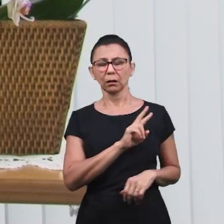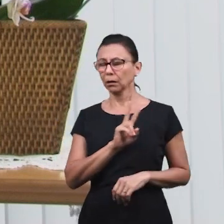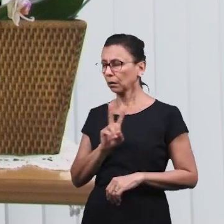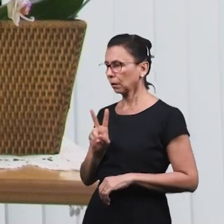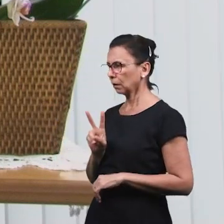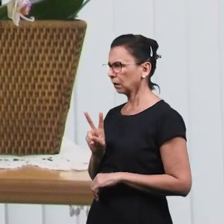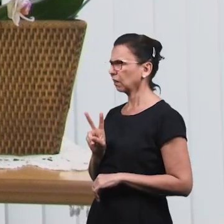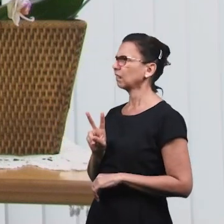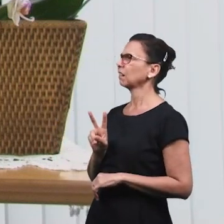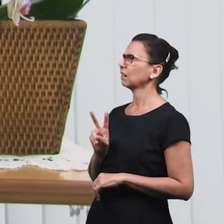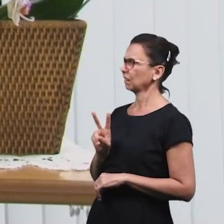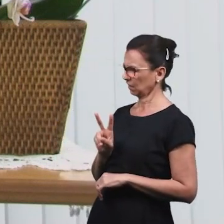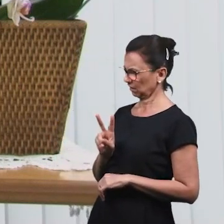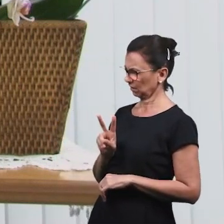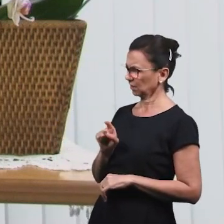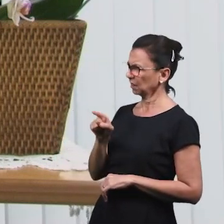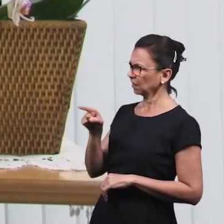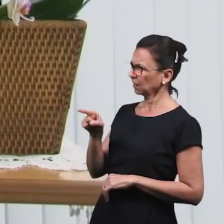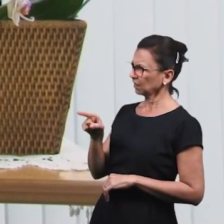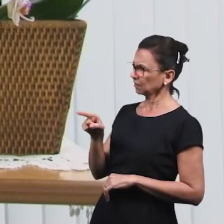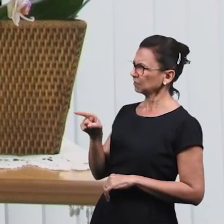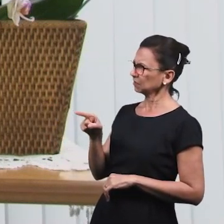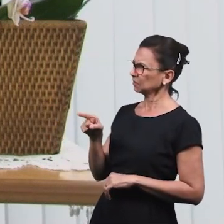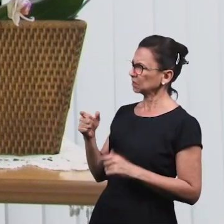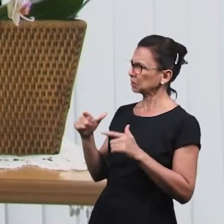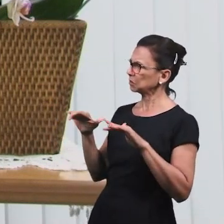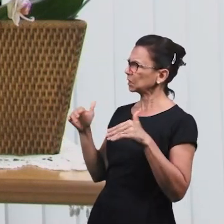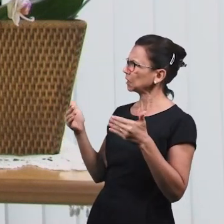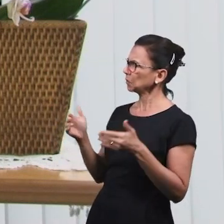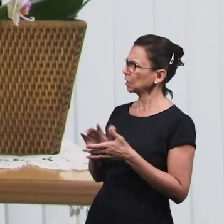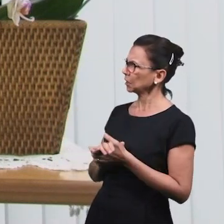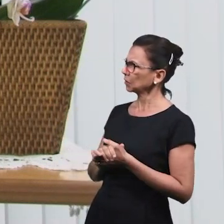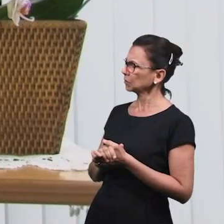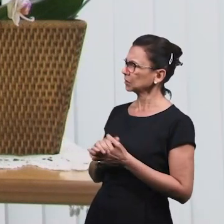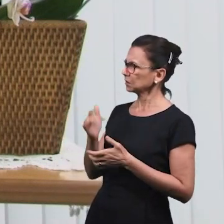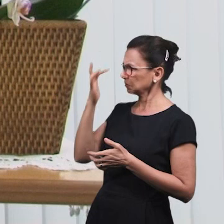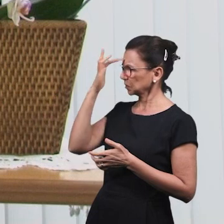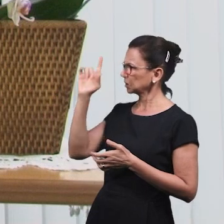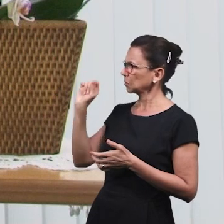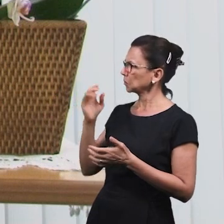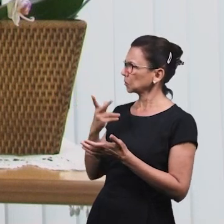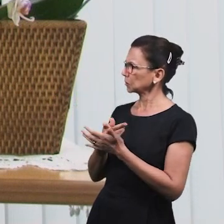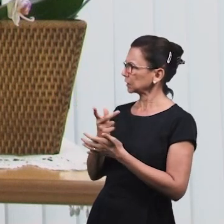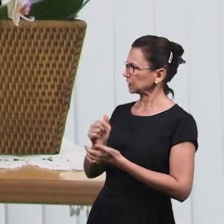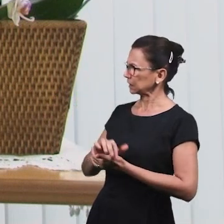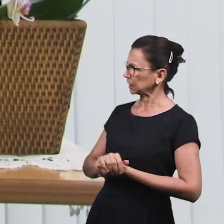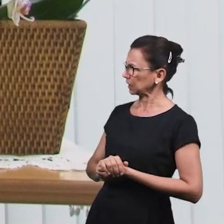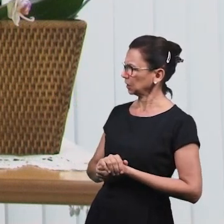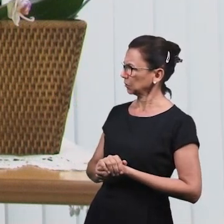Et Jésus a demandé aux disciples de quoi il parlait.